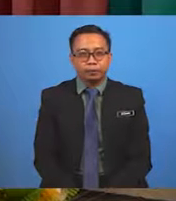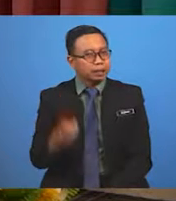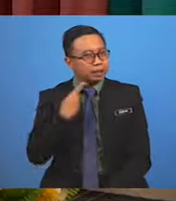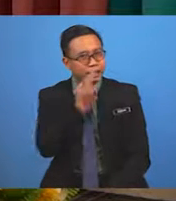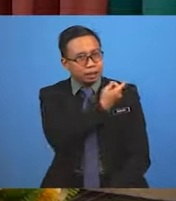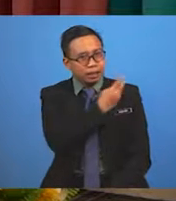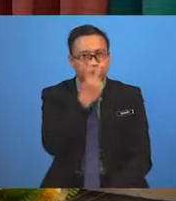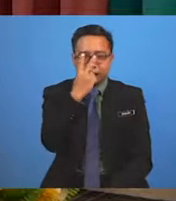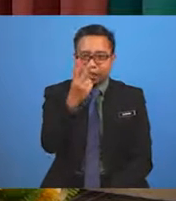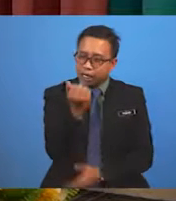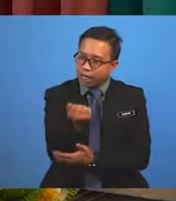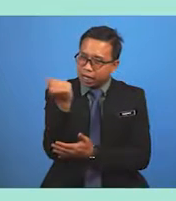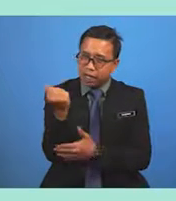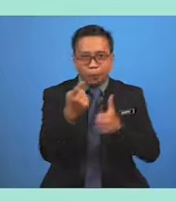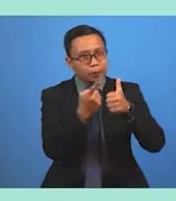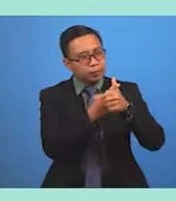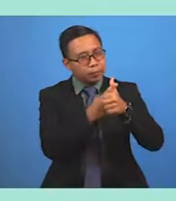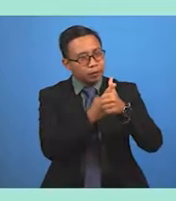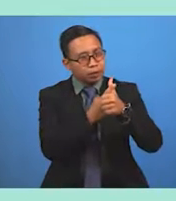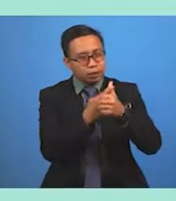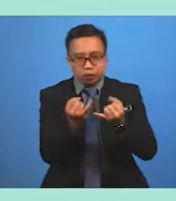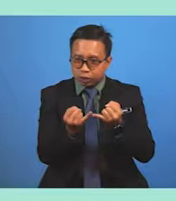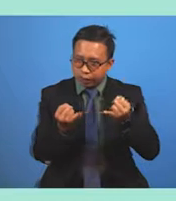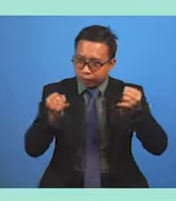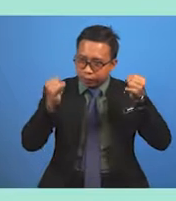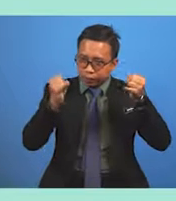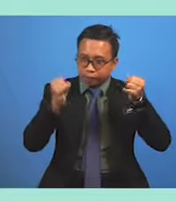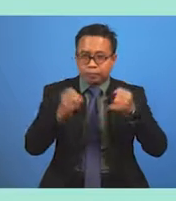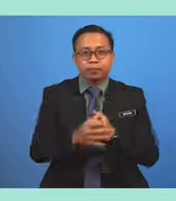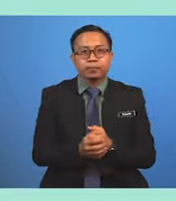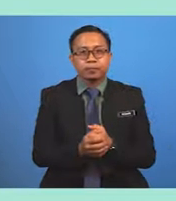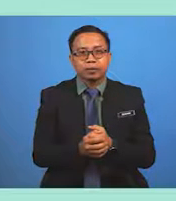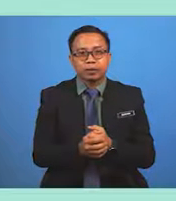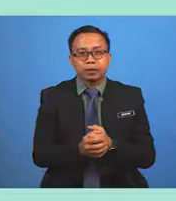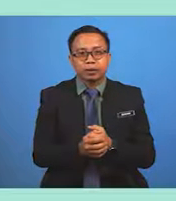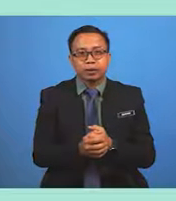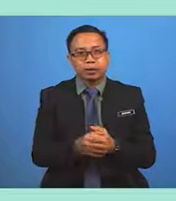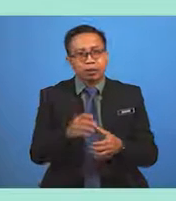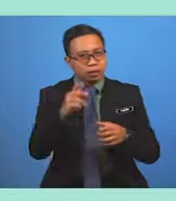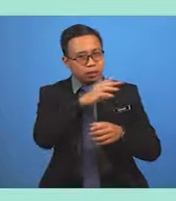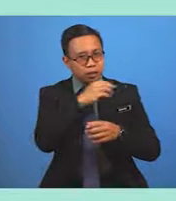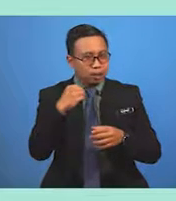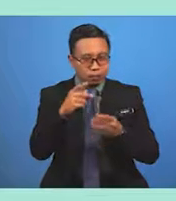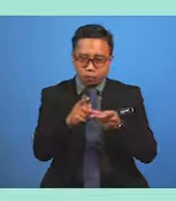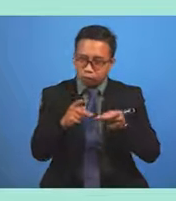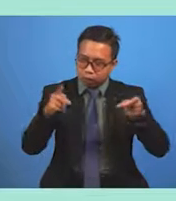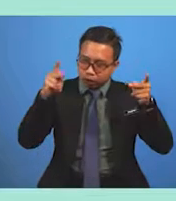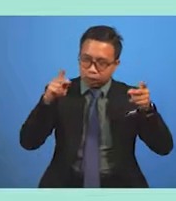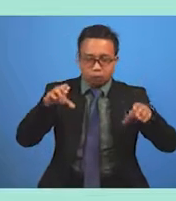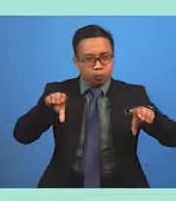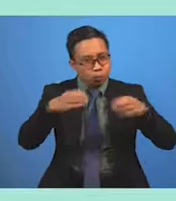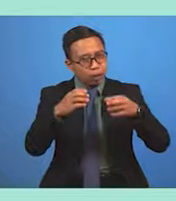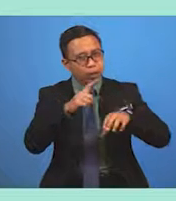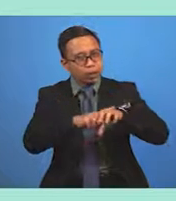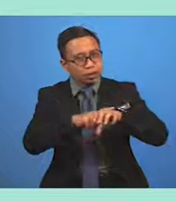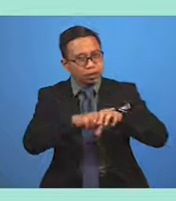Kita lihat alat yang pertama iaitu jaring. Pemasangan jaring dan pukat hendaklah dilakukan